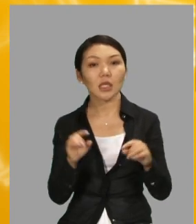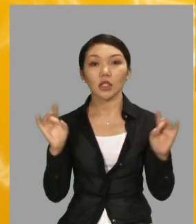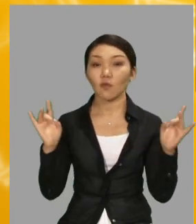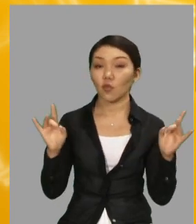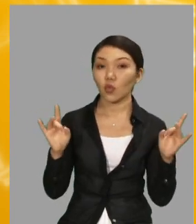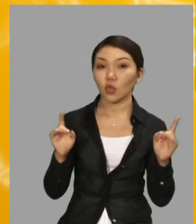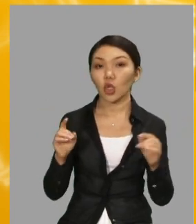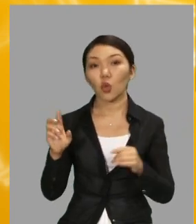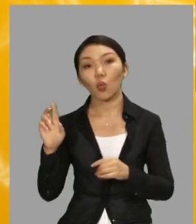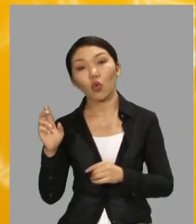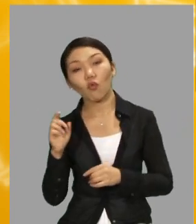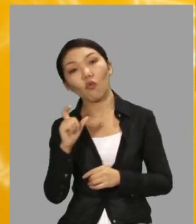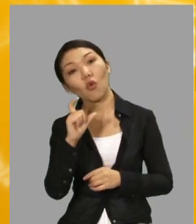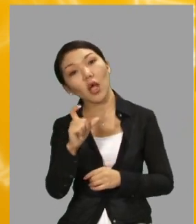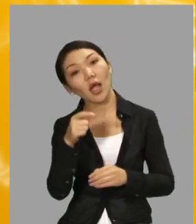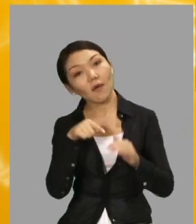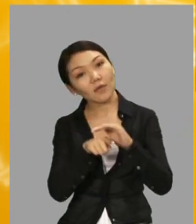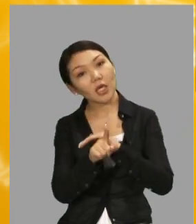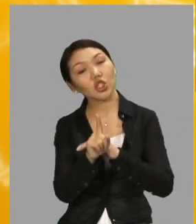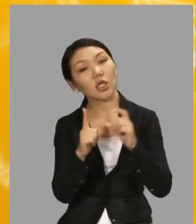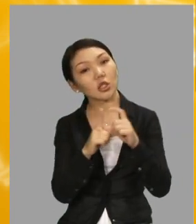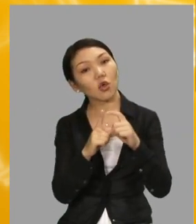начале слова.